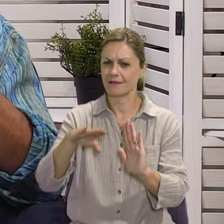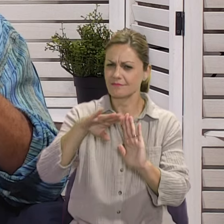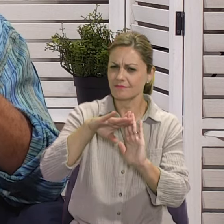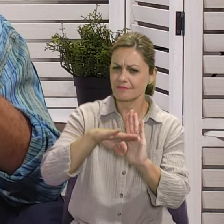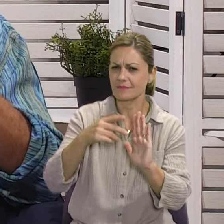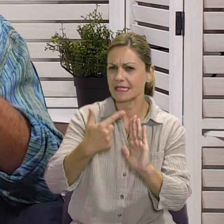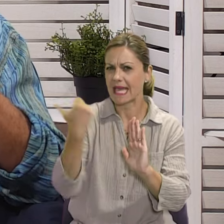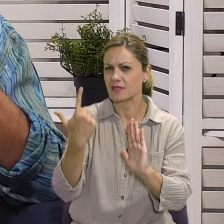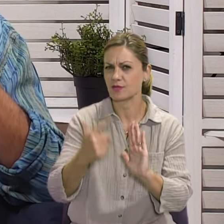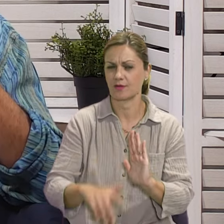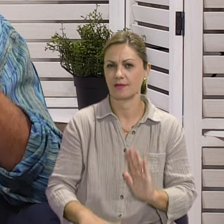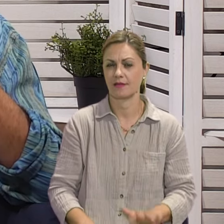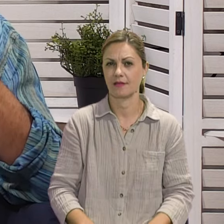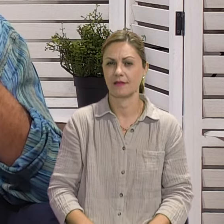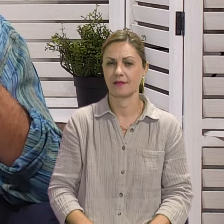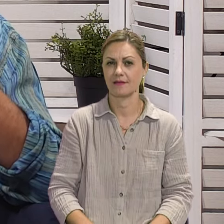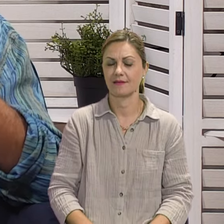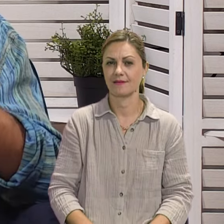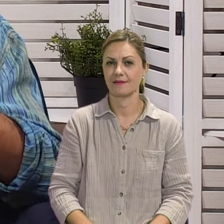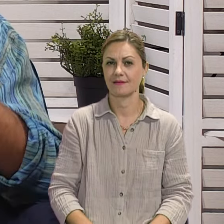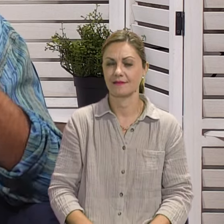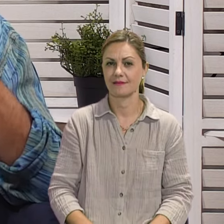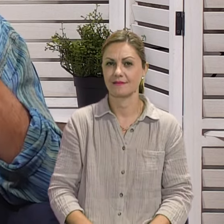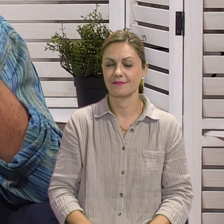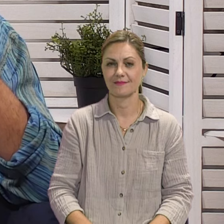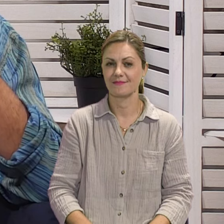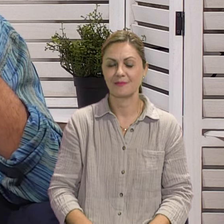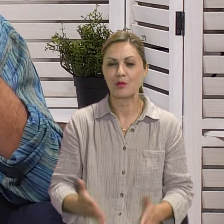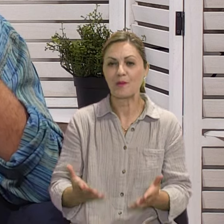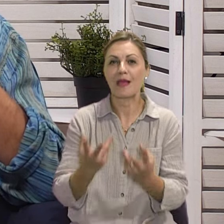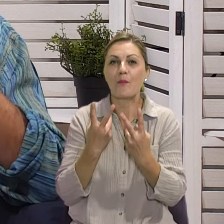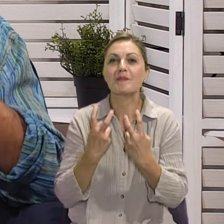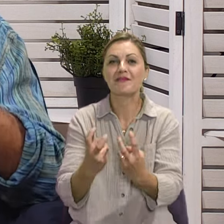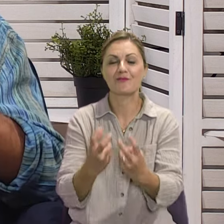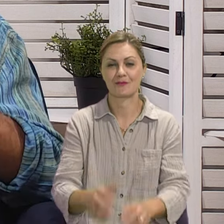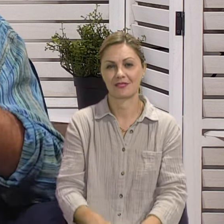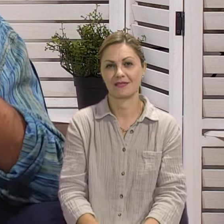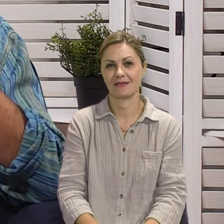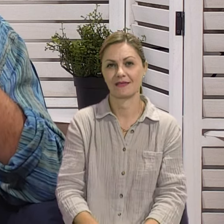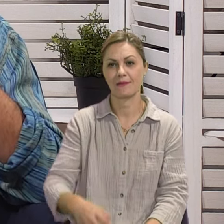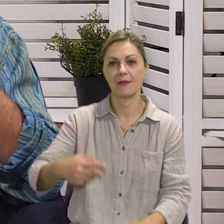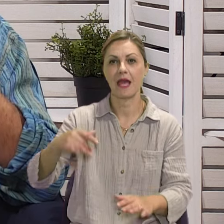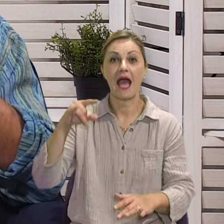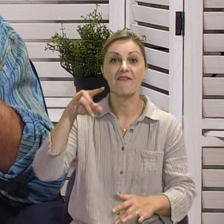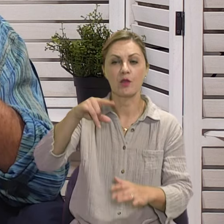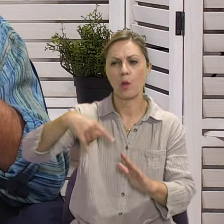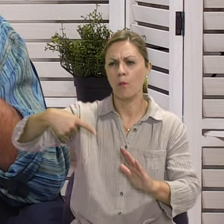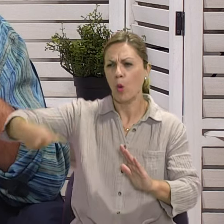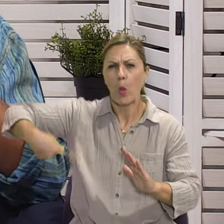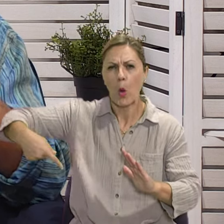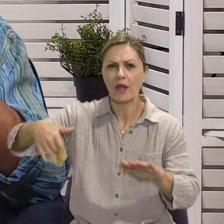nisam shvatio šta je to fenomen toga leta, šta je to snaga tih motora, šta to